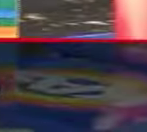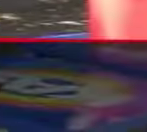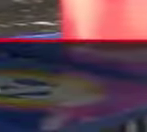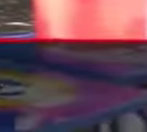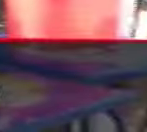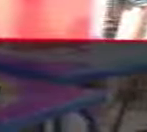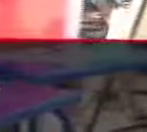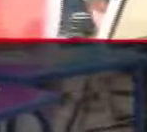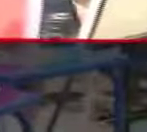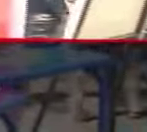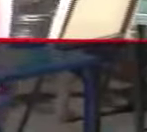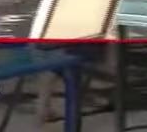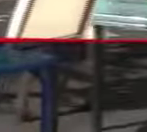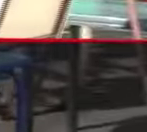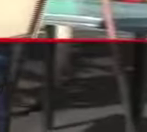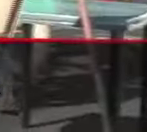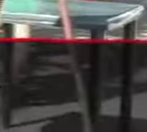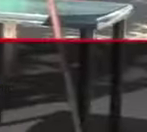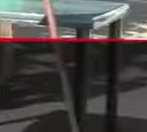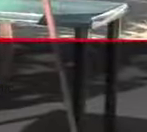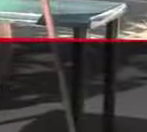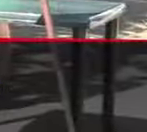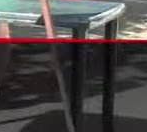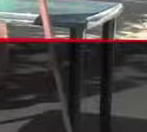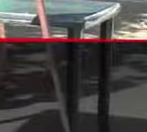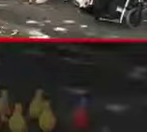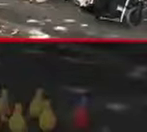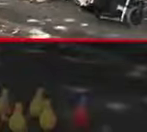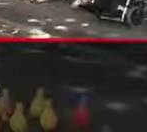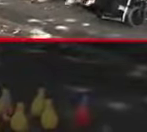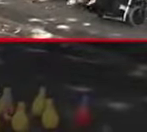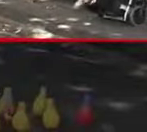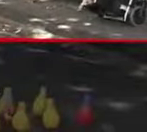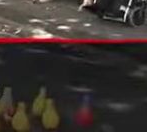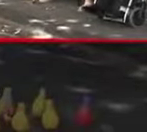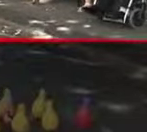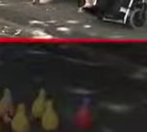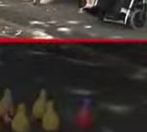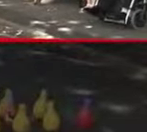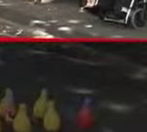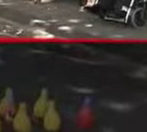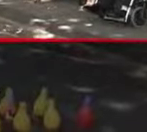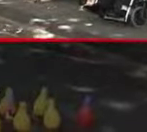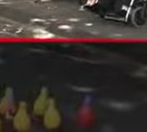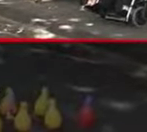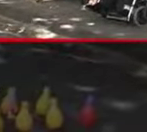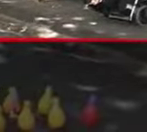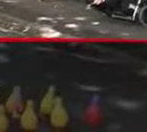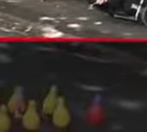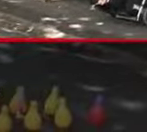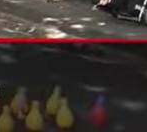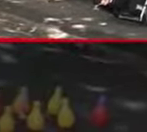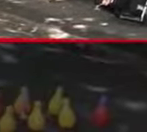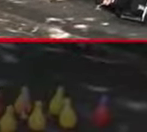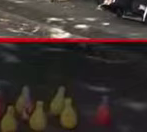atxeden hartuko dute mendekotasuna duten pertsonak zaintzeko lanaren ostean. Bizitan zehar, lantekiko arduradun eta parte hartzaileek erakutsi